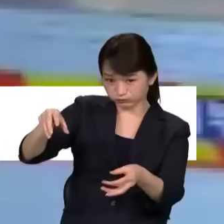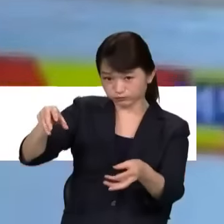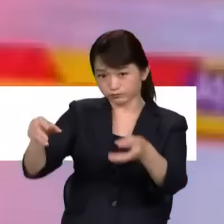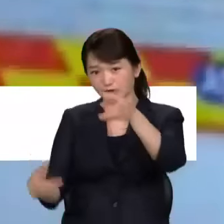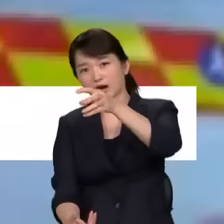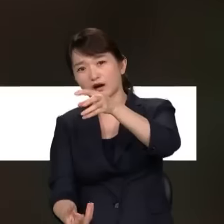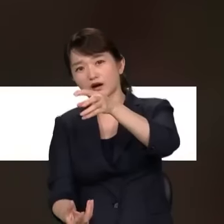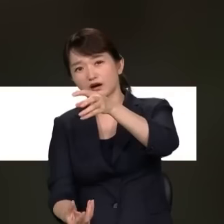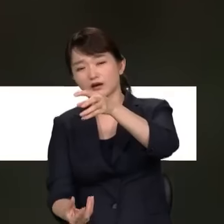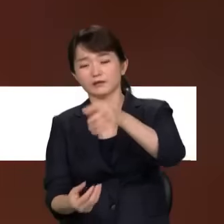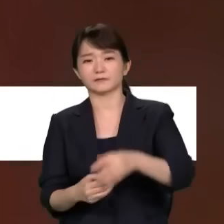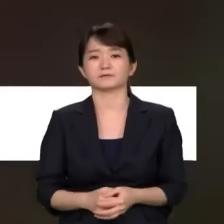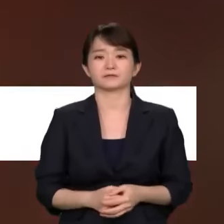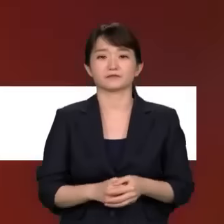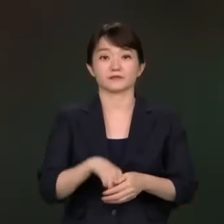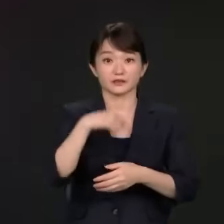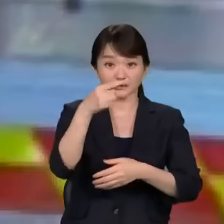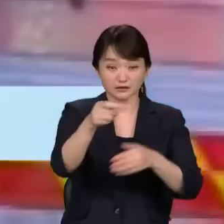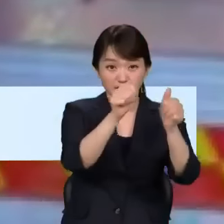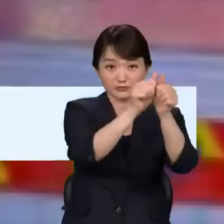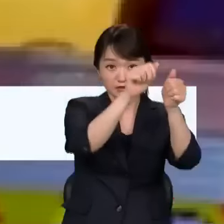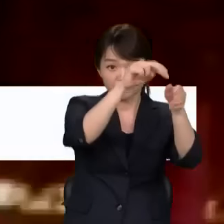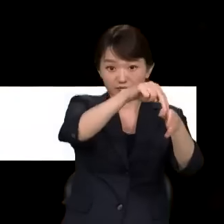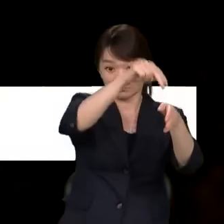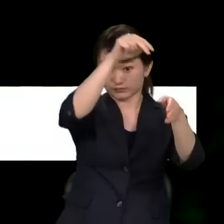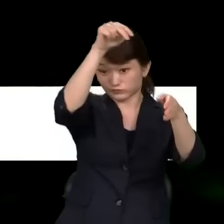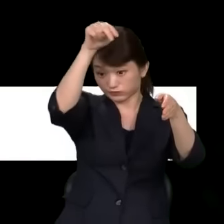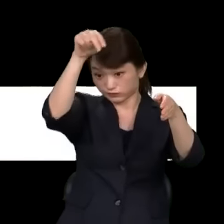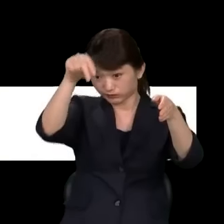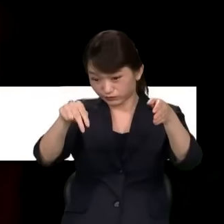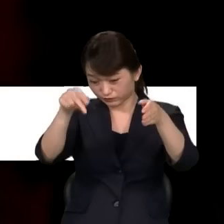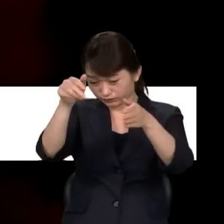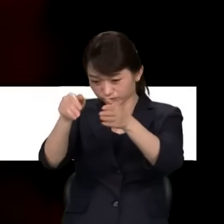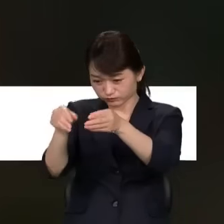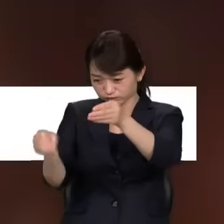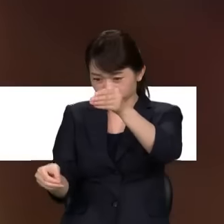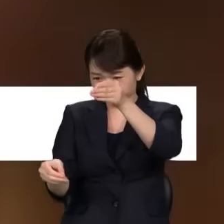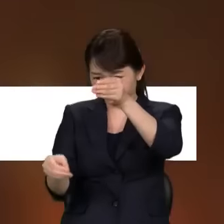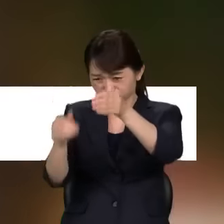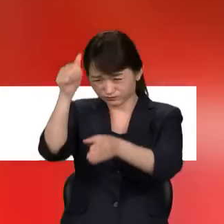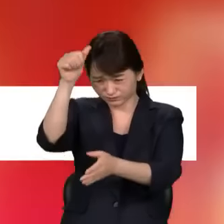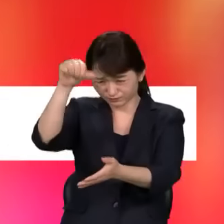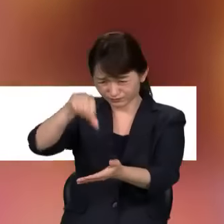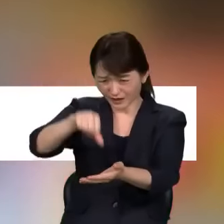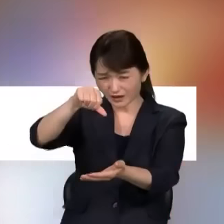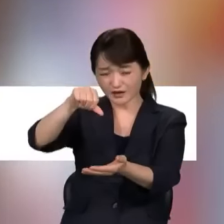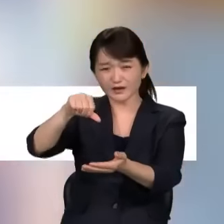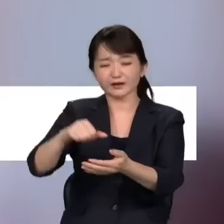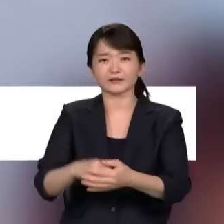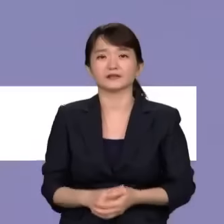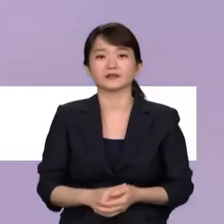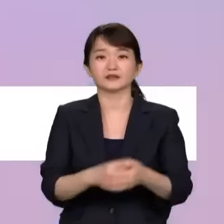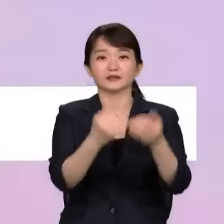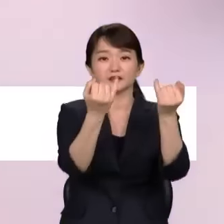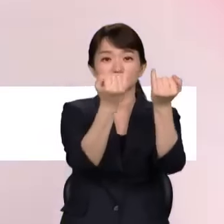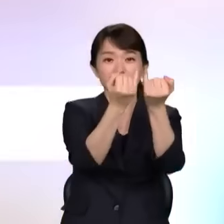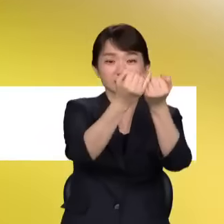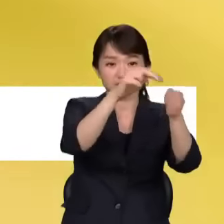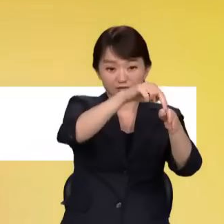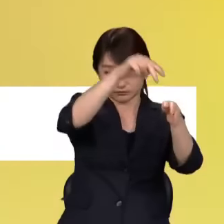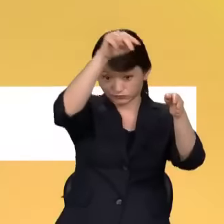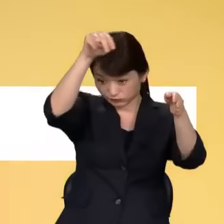보입니다. 바로 이어 뛰어내린 남성은 매트 바닥면에 부딪힌 뒤 땅에 떨어집니다. 여성이 떨어진 뒤